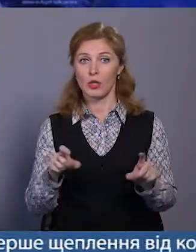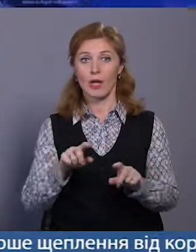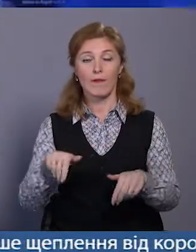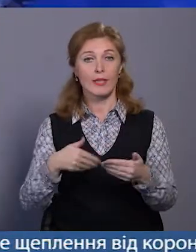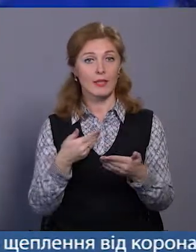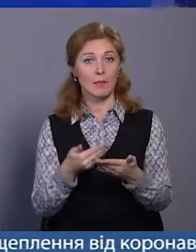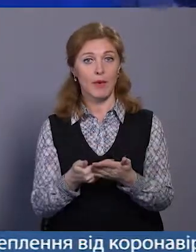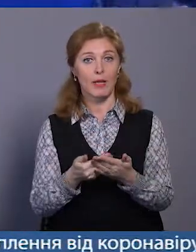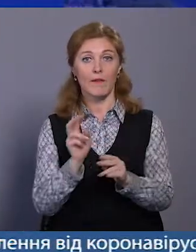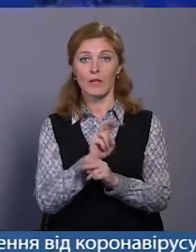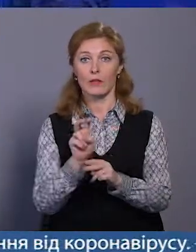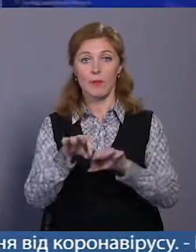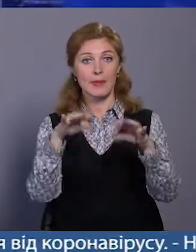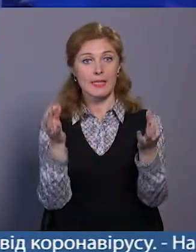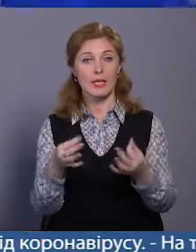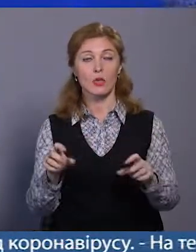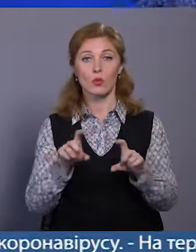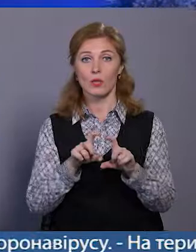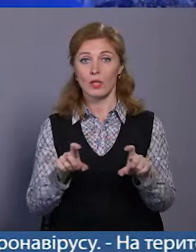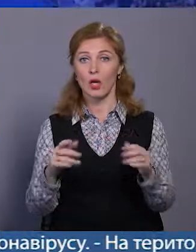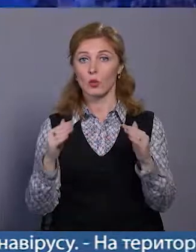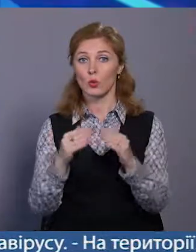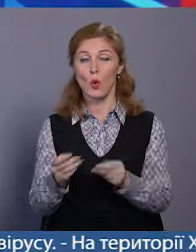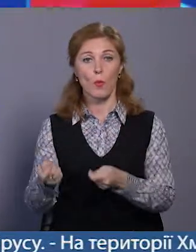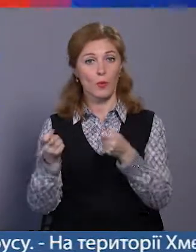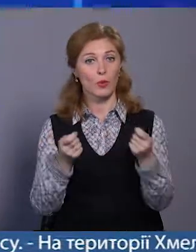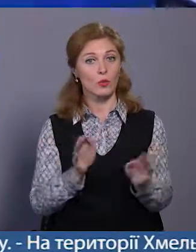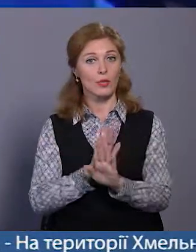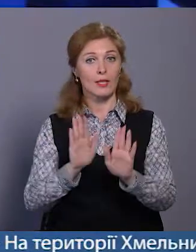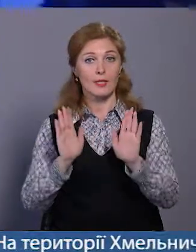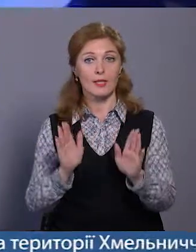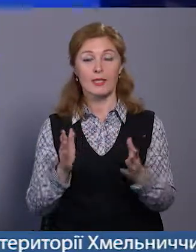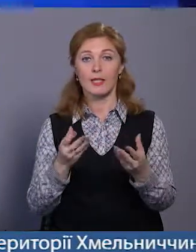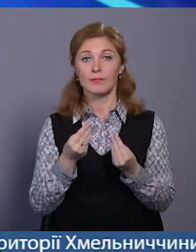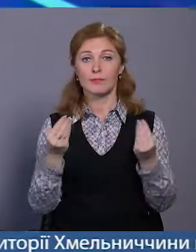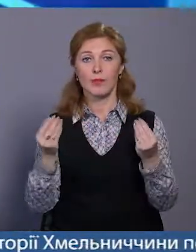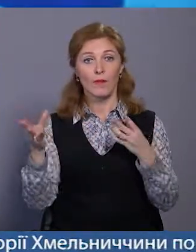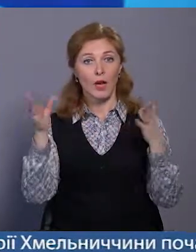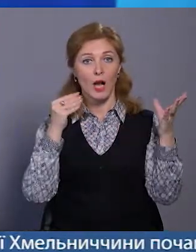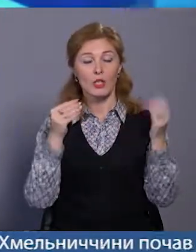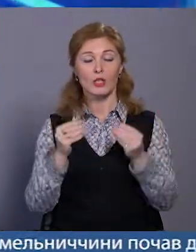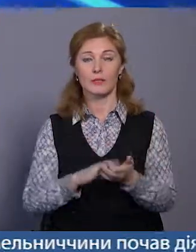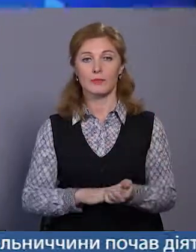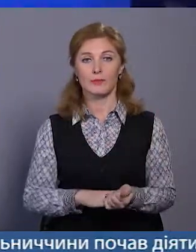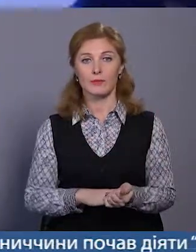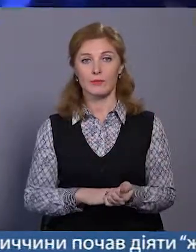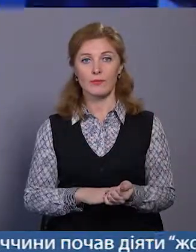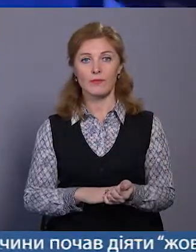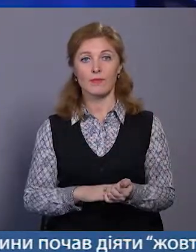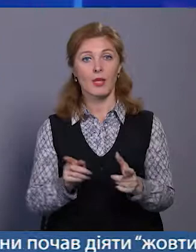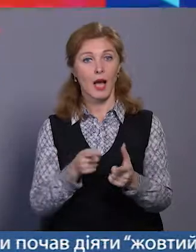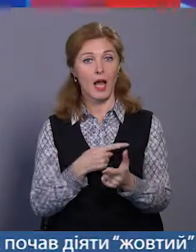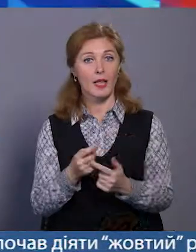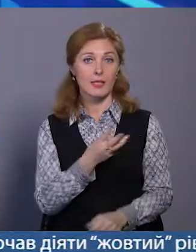Відтепер відвідувачі мистецького закладу додому понесуть не лише гарні враження від споглядання живописних полотен, але